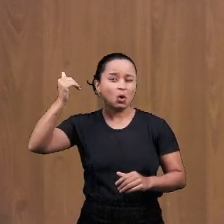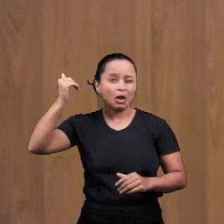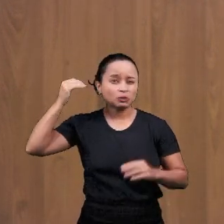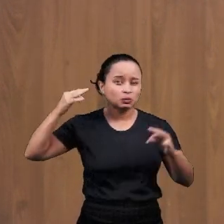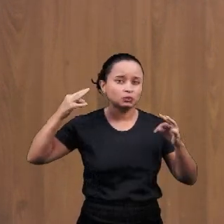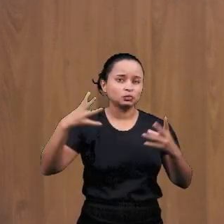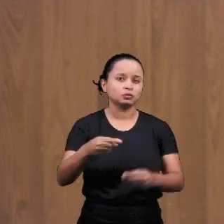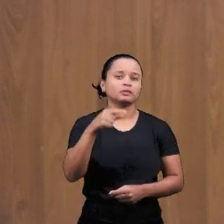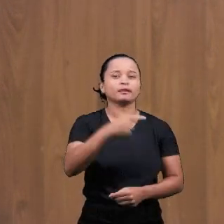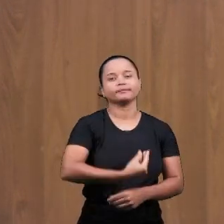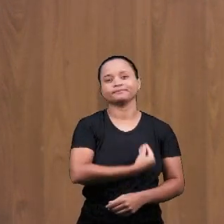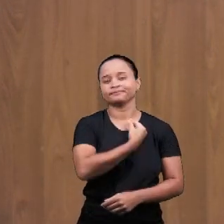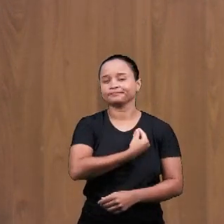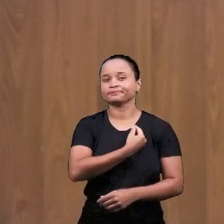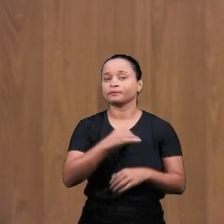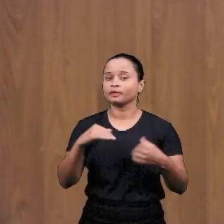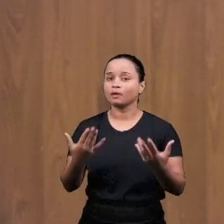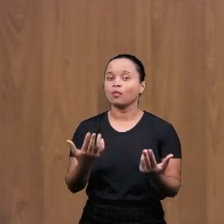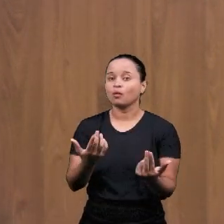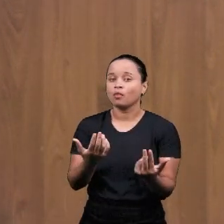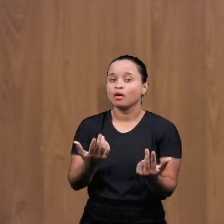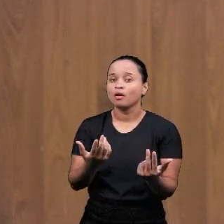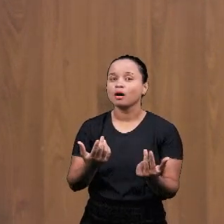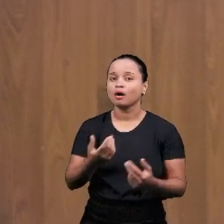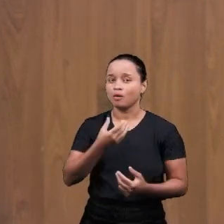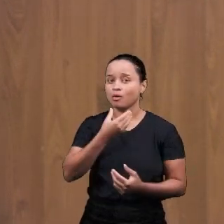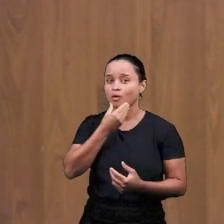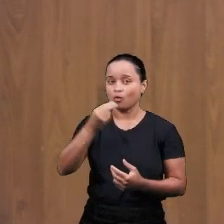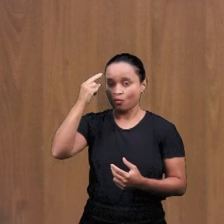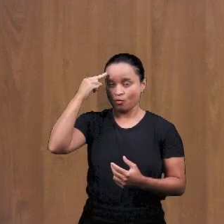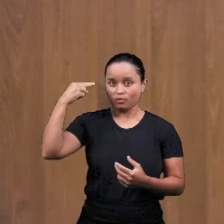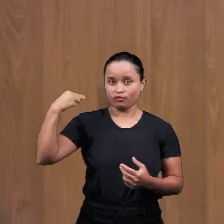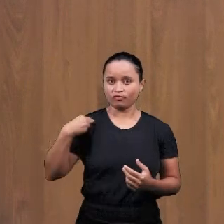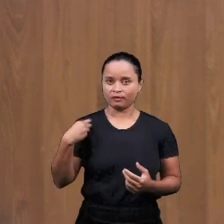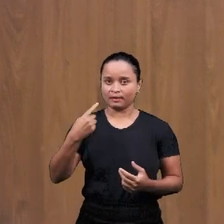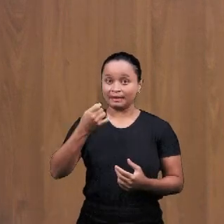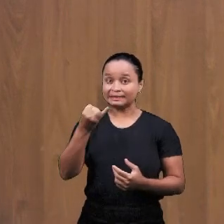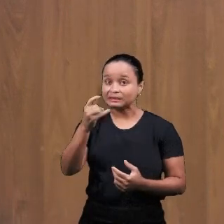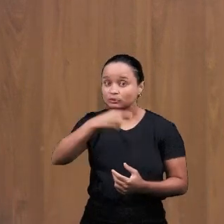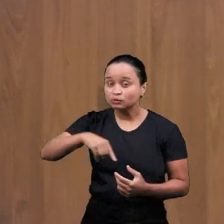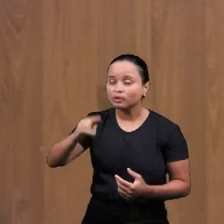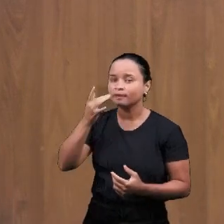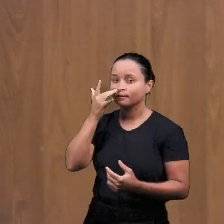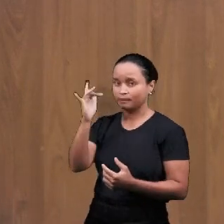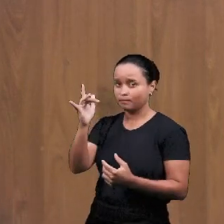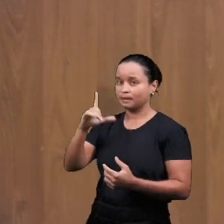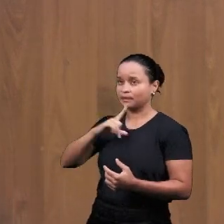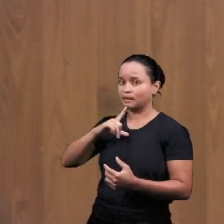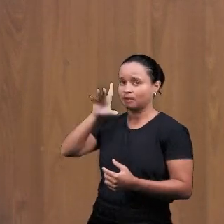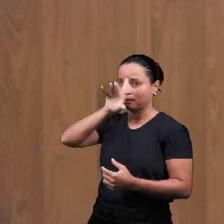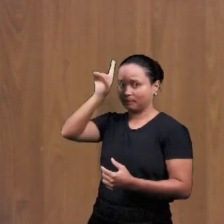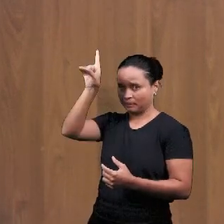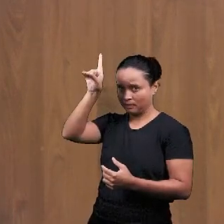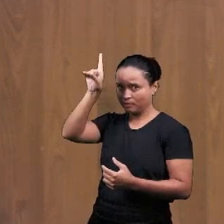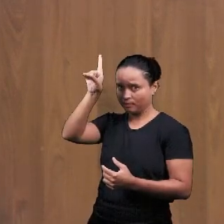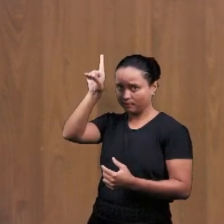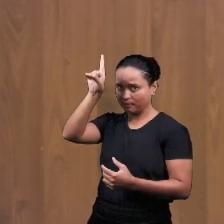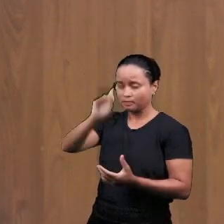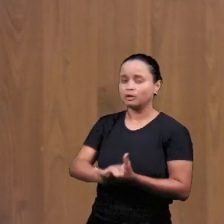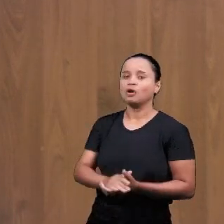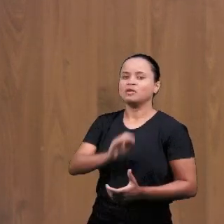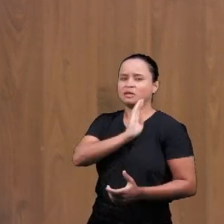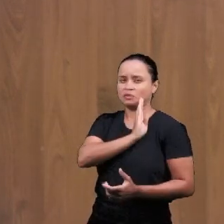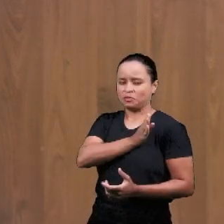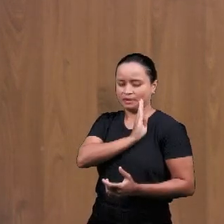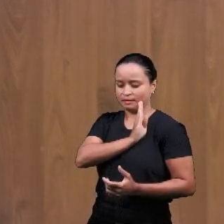que si nous craignons à Dieu avec un cœur sincère, il va nous bénir en tout. Et nous allons trouver grâce